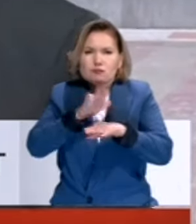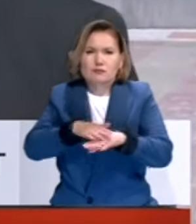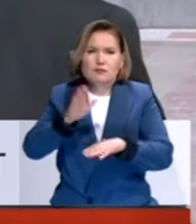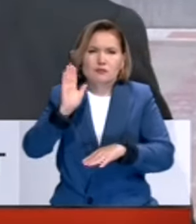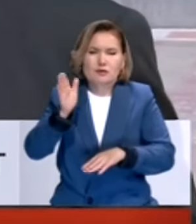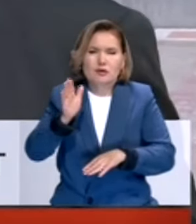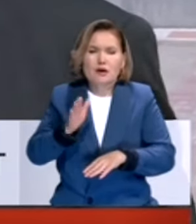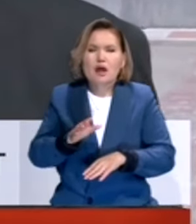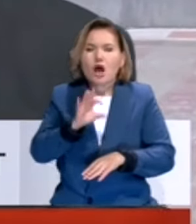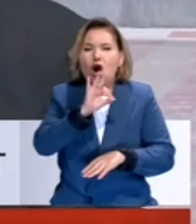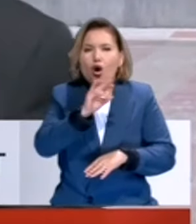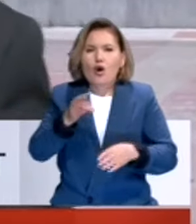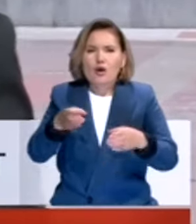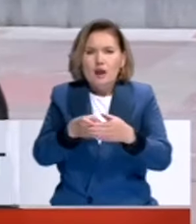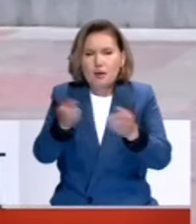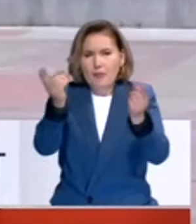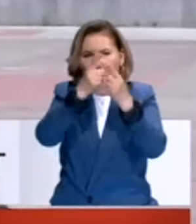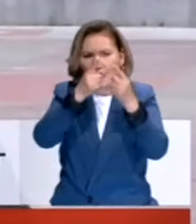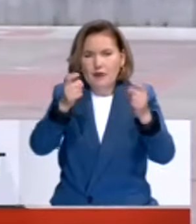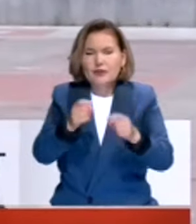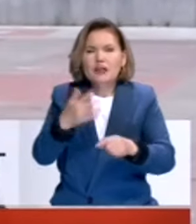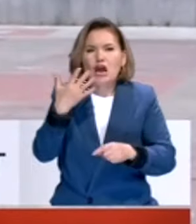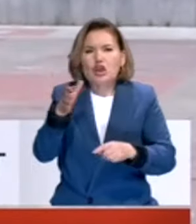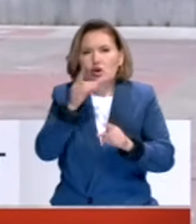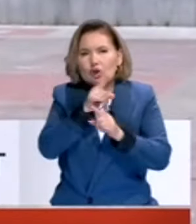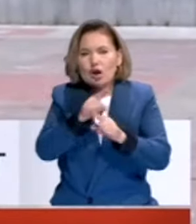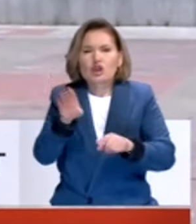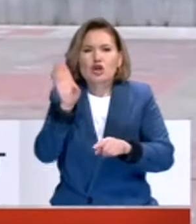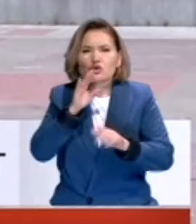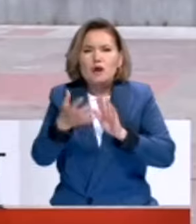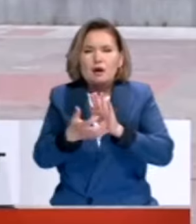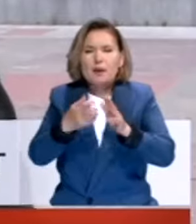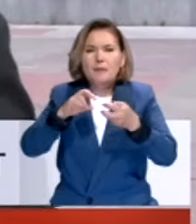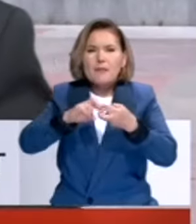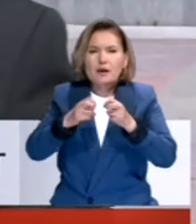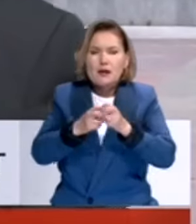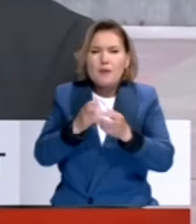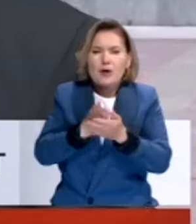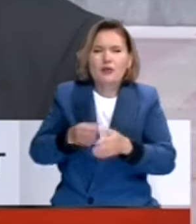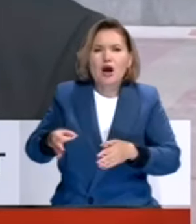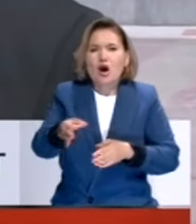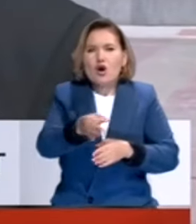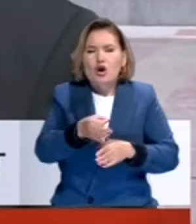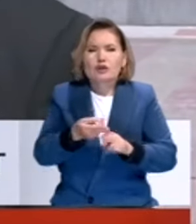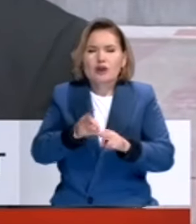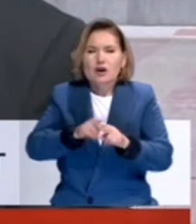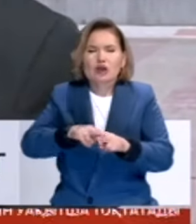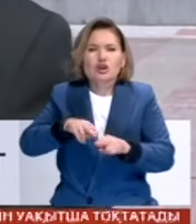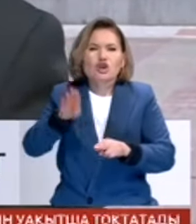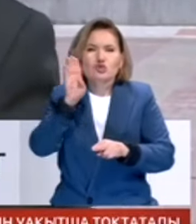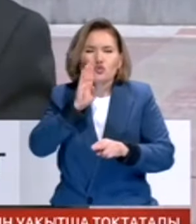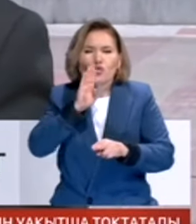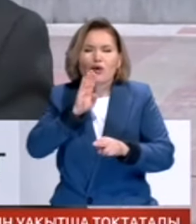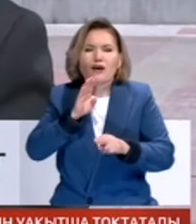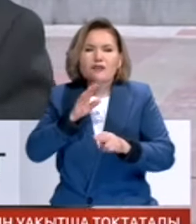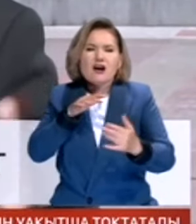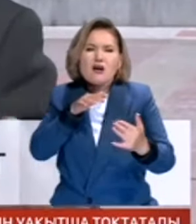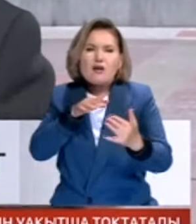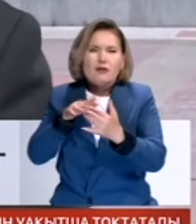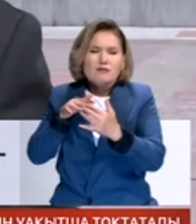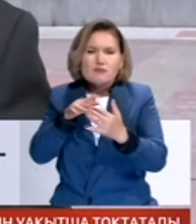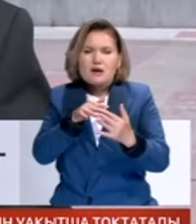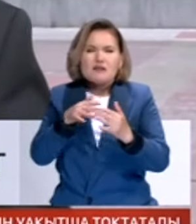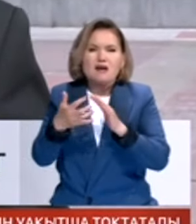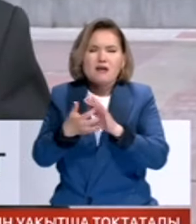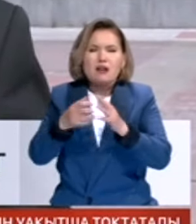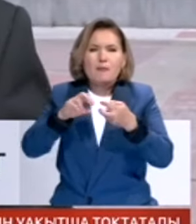50 лет. Біріккен ұлттар ұйымының болжамынша, 50 жылдан кейін су тапшылығына байланысты өңір аралық соғыс болуы мүмкін. Қазір кейбір елдер